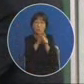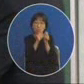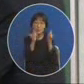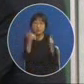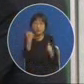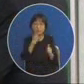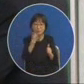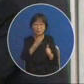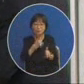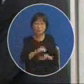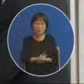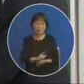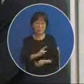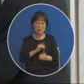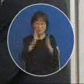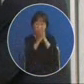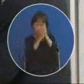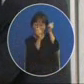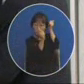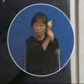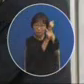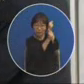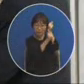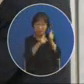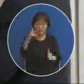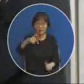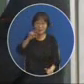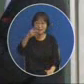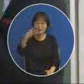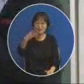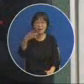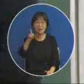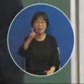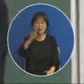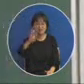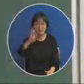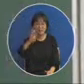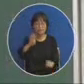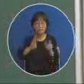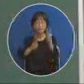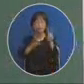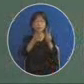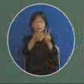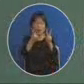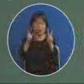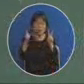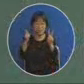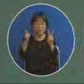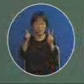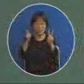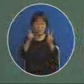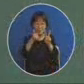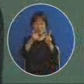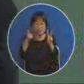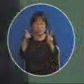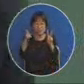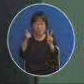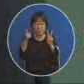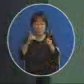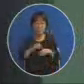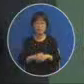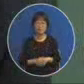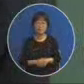rightful. 기가 찬 인물을 붙였어요. He also attaches these amazing individuals to Moses, Joshua and Caleb. 더 웃기는 일은